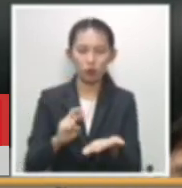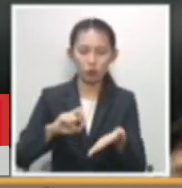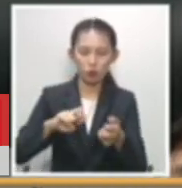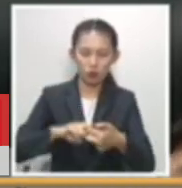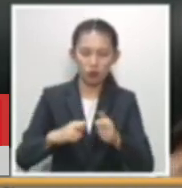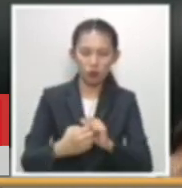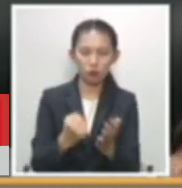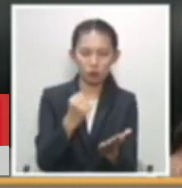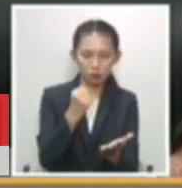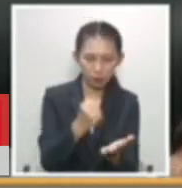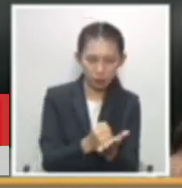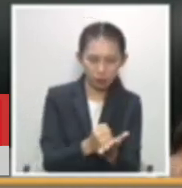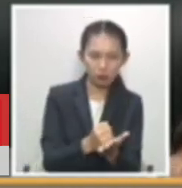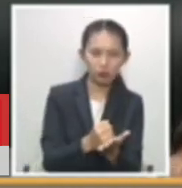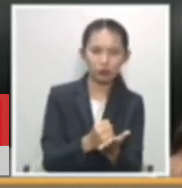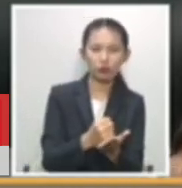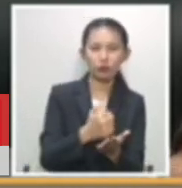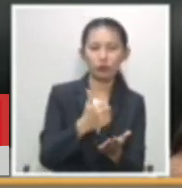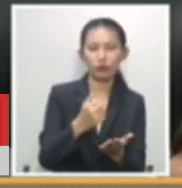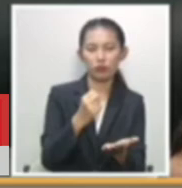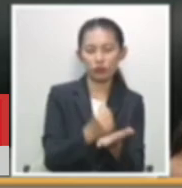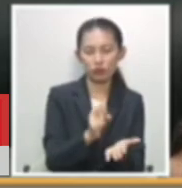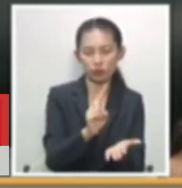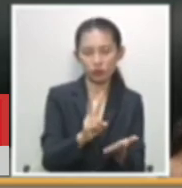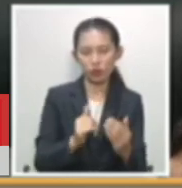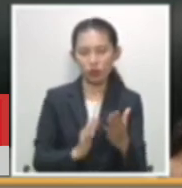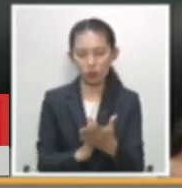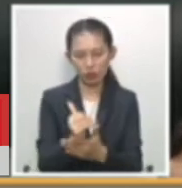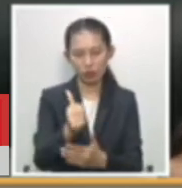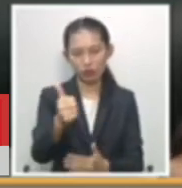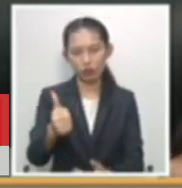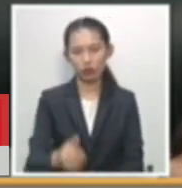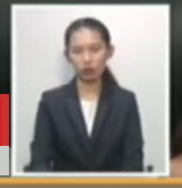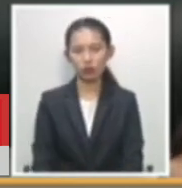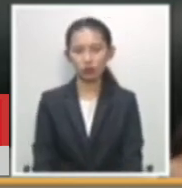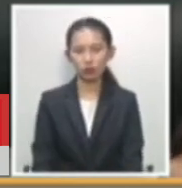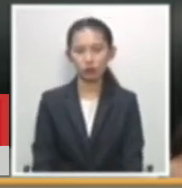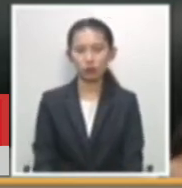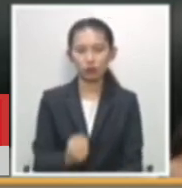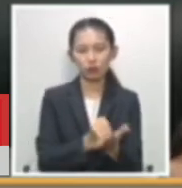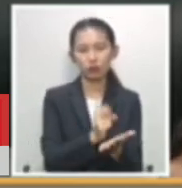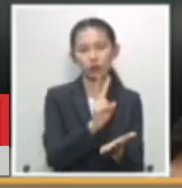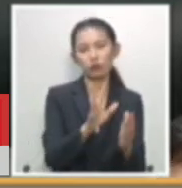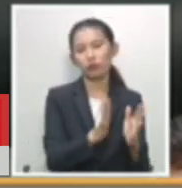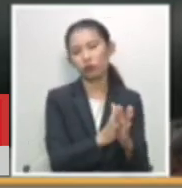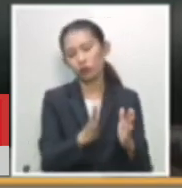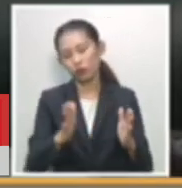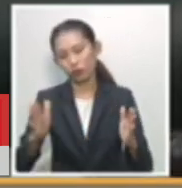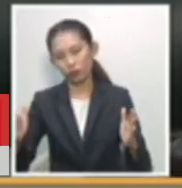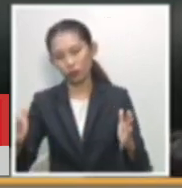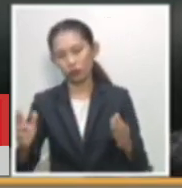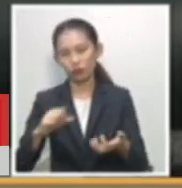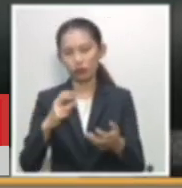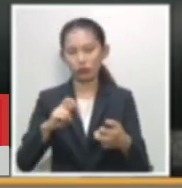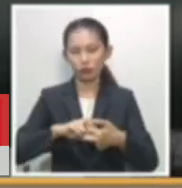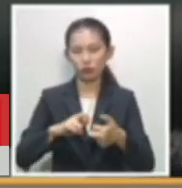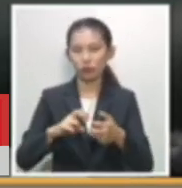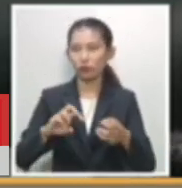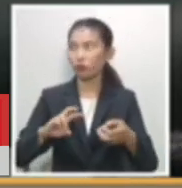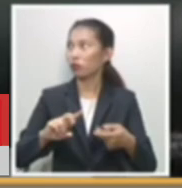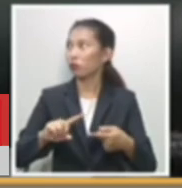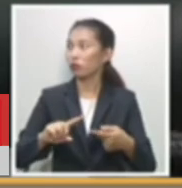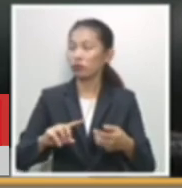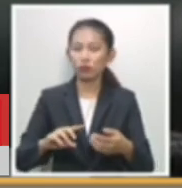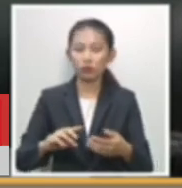มากขึ้นที่สำคัญถ้าทำวีซ่าระยะยาวจะทำให้ เพิ่มรายรับเข้าประเทศได้ค่ะและสุดท้ายนะคะที่